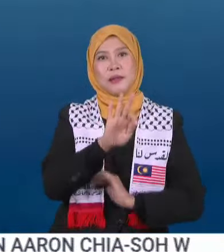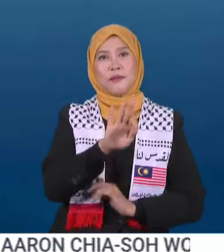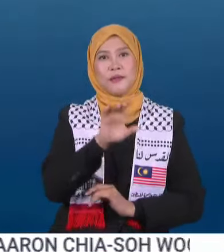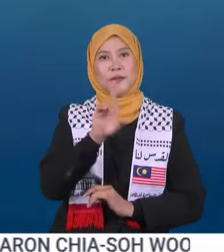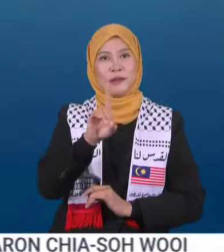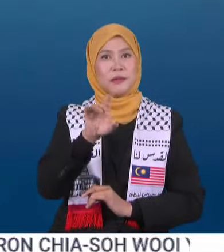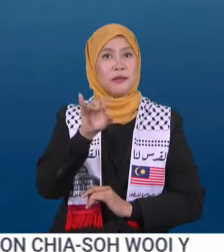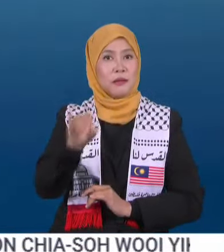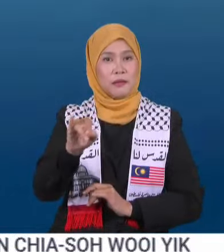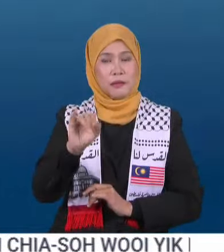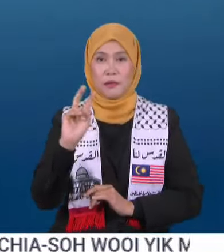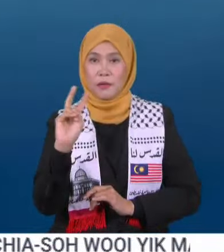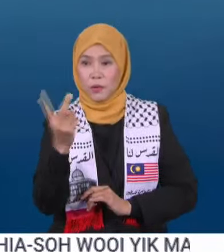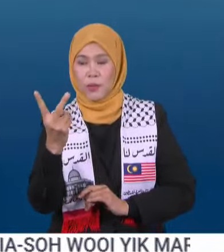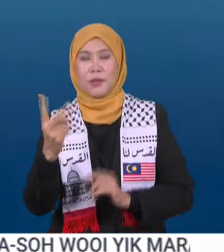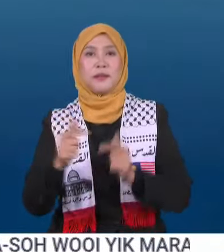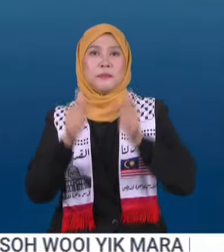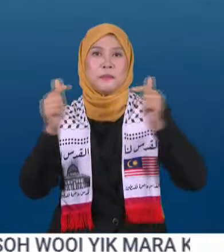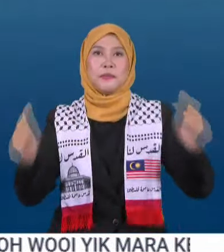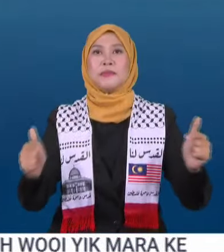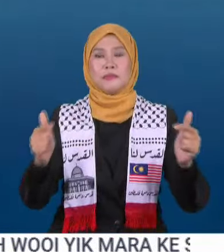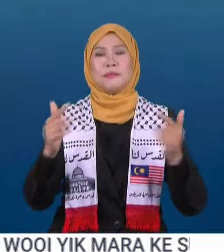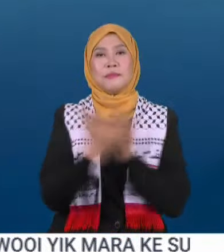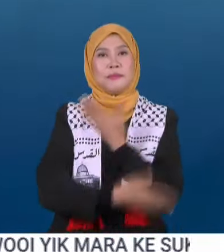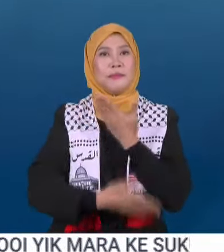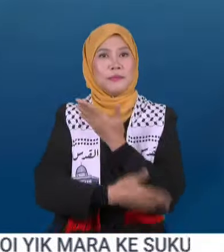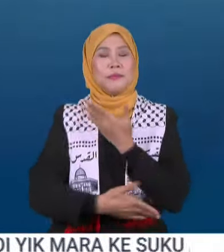itu sumber fdi kedua terbesar negara